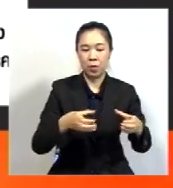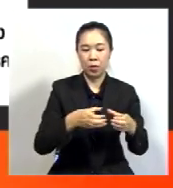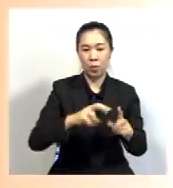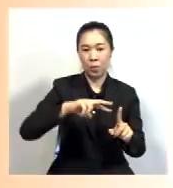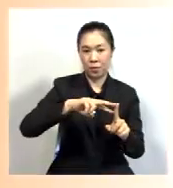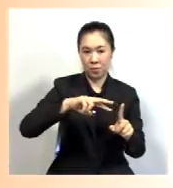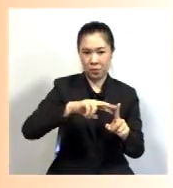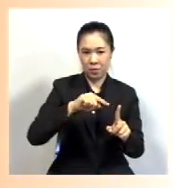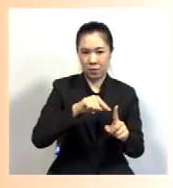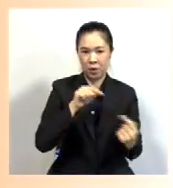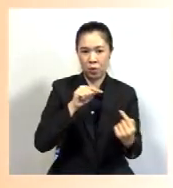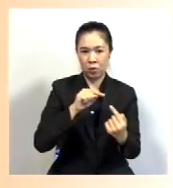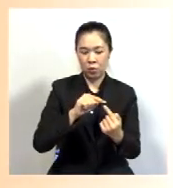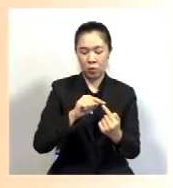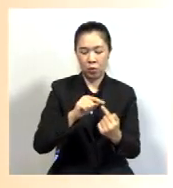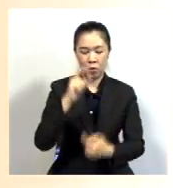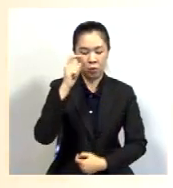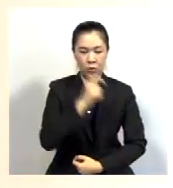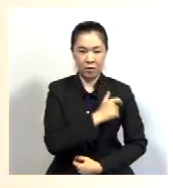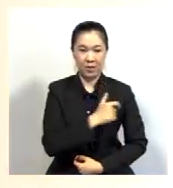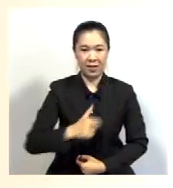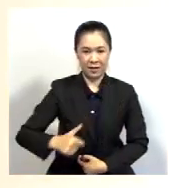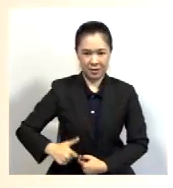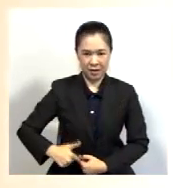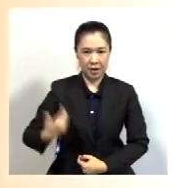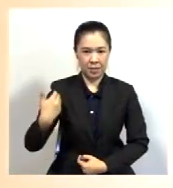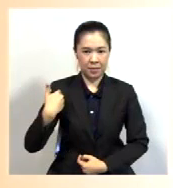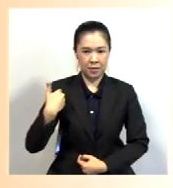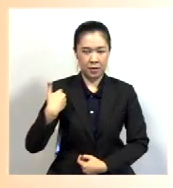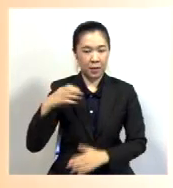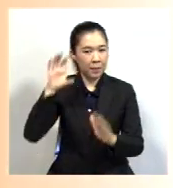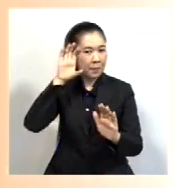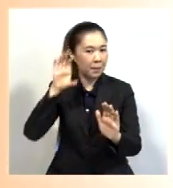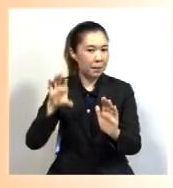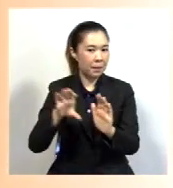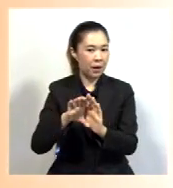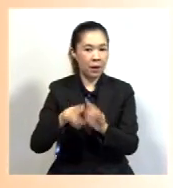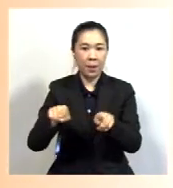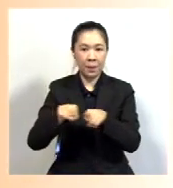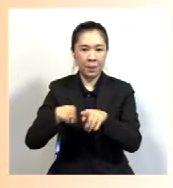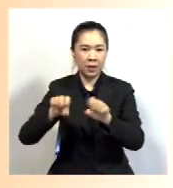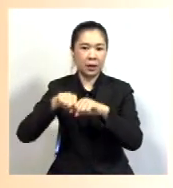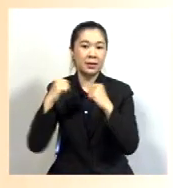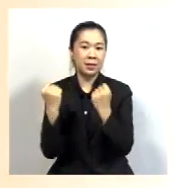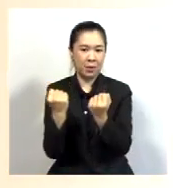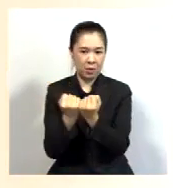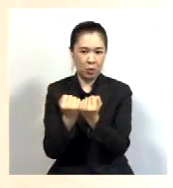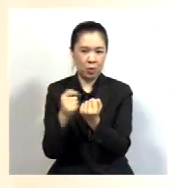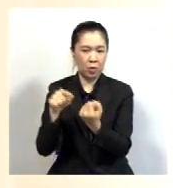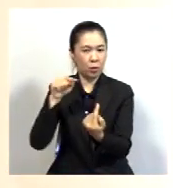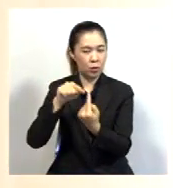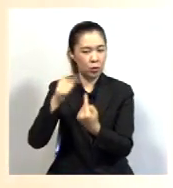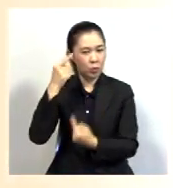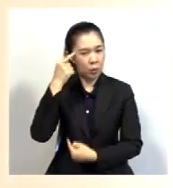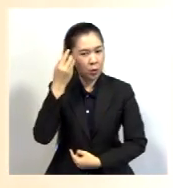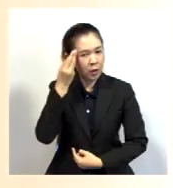บวนการปฏิปักษ์กษัตริย์นิยมคำร้องที่2สัญลักษณ์ของพรรคครับเหมือนกับสมาคมอิลลูมินาติที่มีแนวคิดล้ม